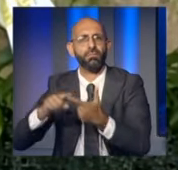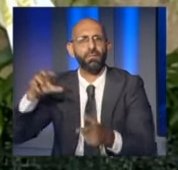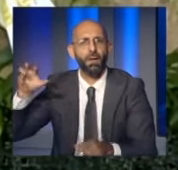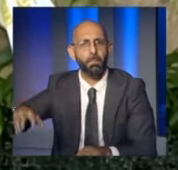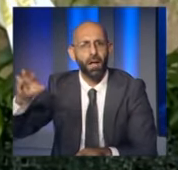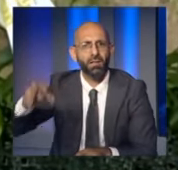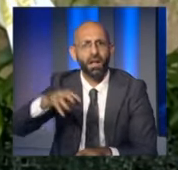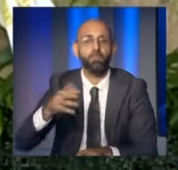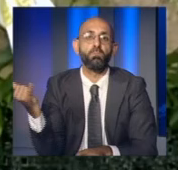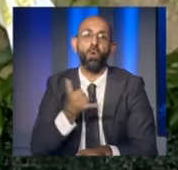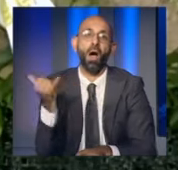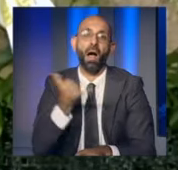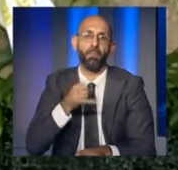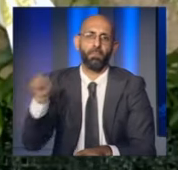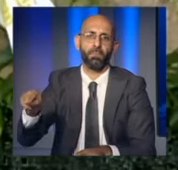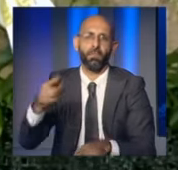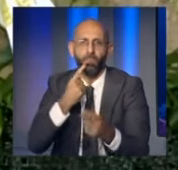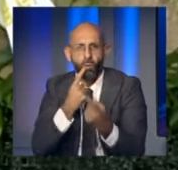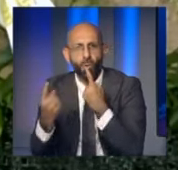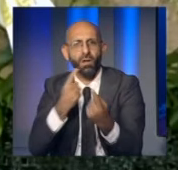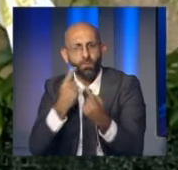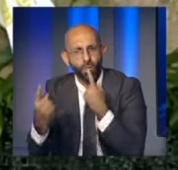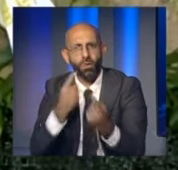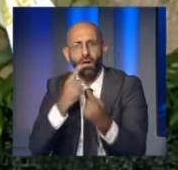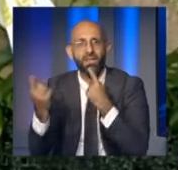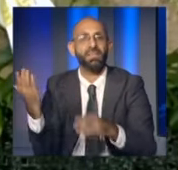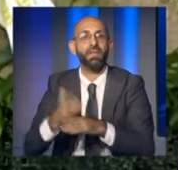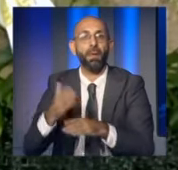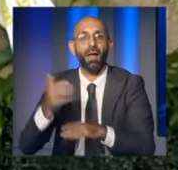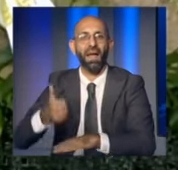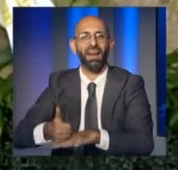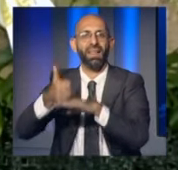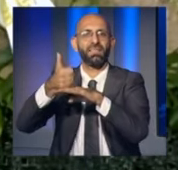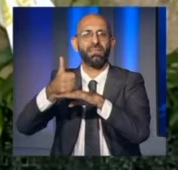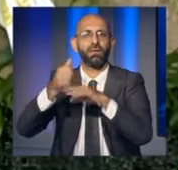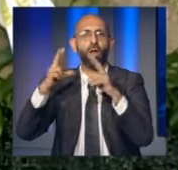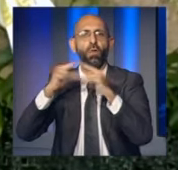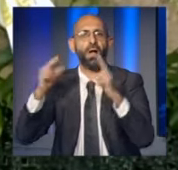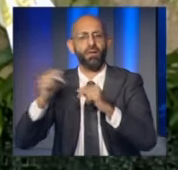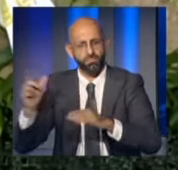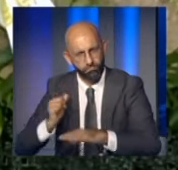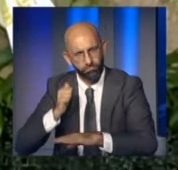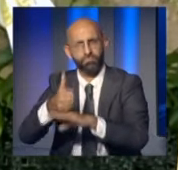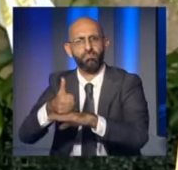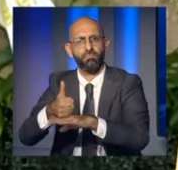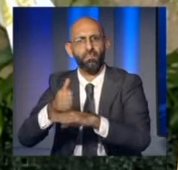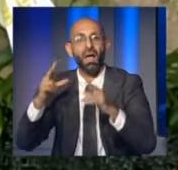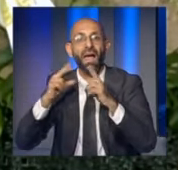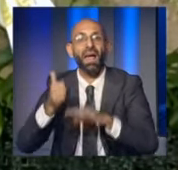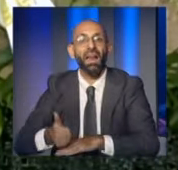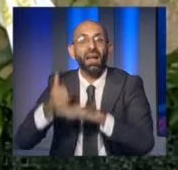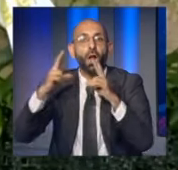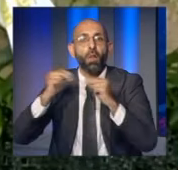للتفاوض في هذا الشأن. وبما أن الحالة التفاوضية بشأن